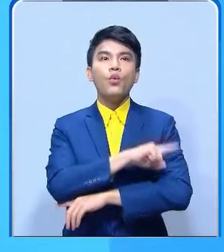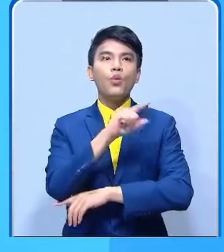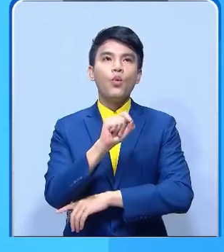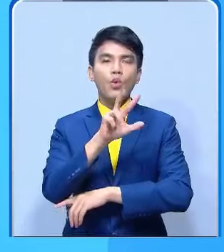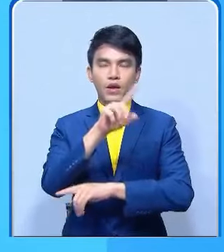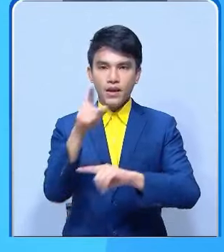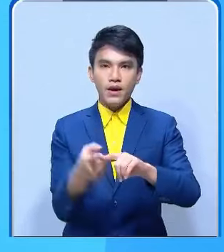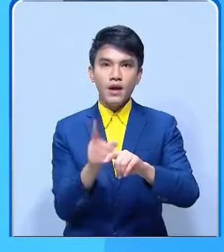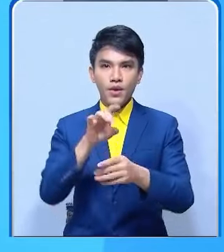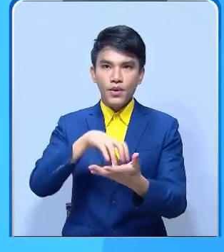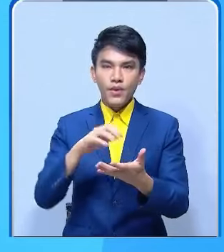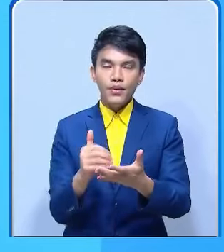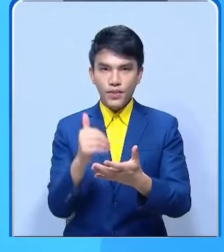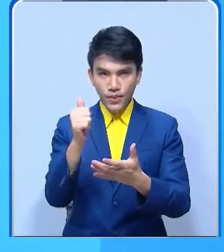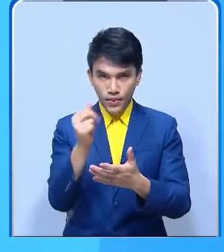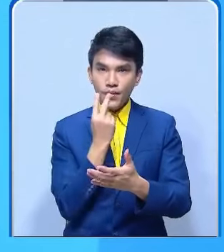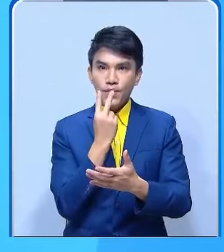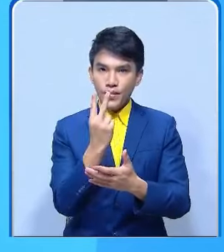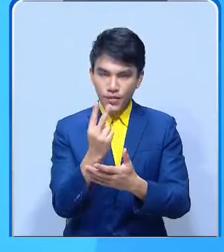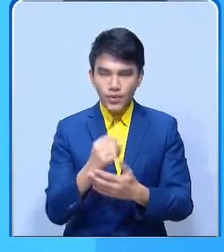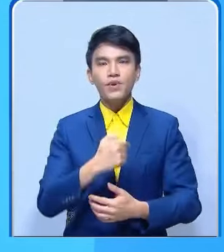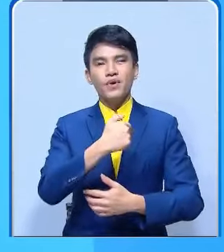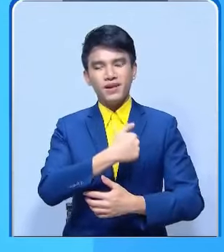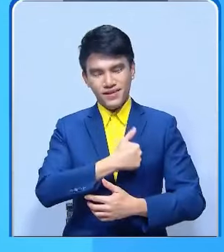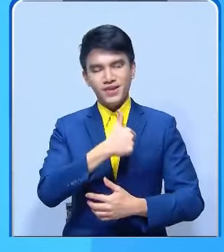นะยังเคราะห์ดีมากๆเลยแล้วก็ได้เห็นน้ำจิตน้ำใจของ